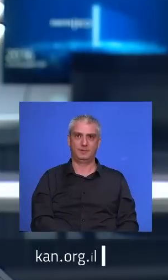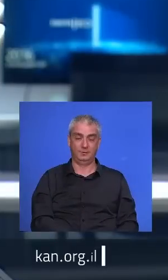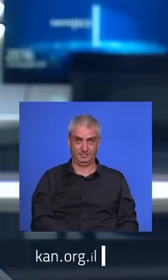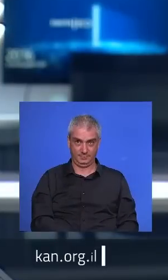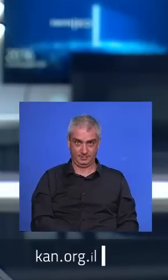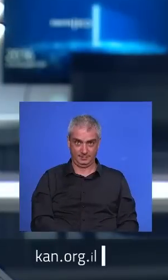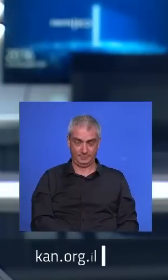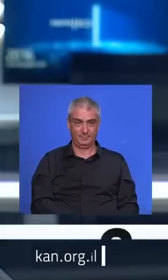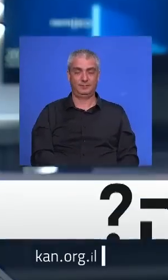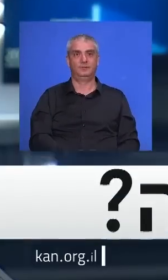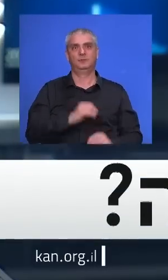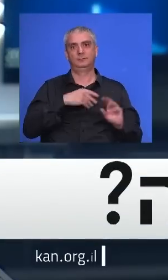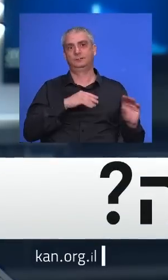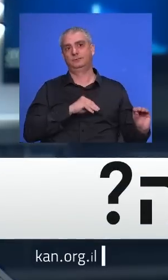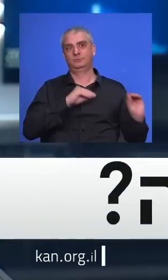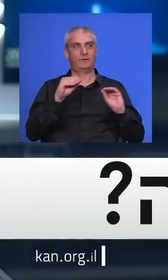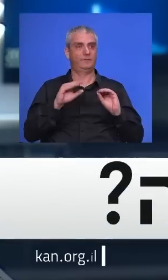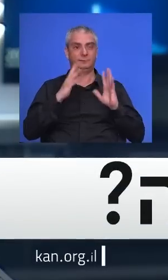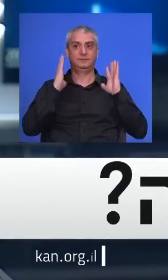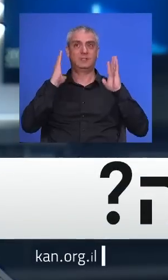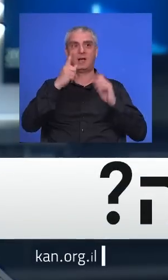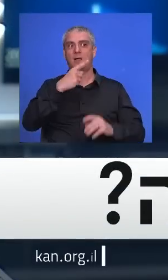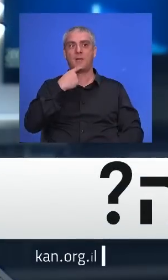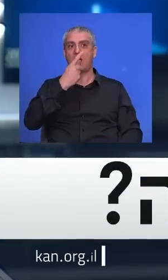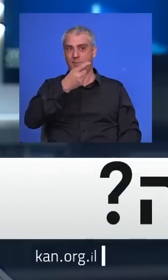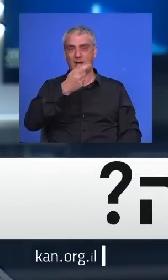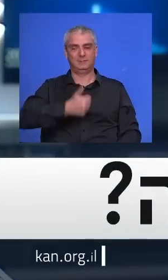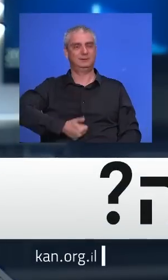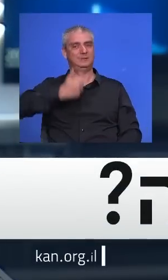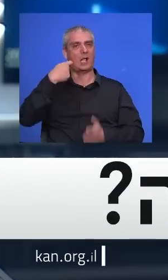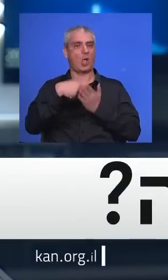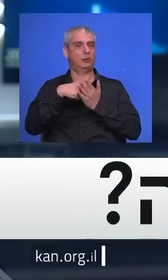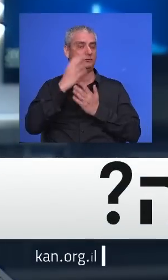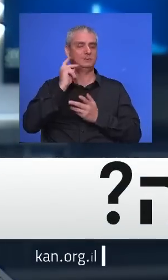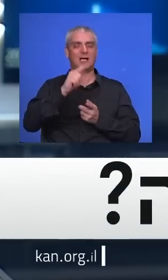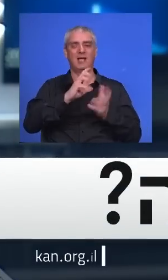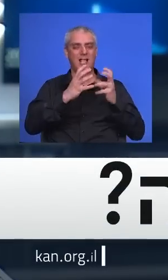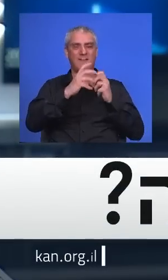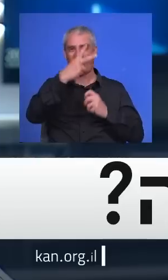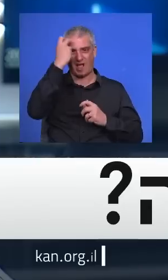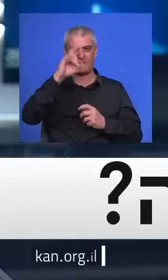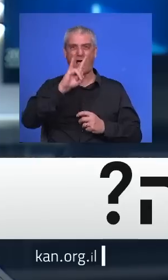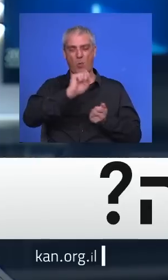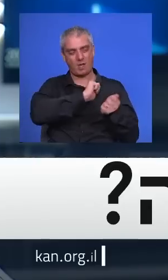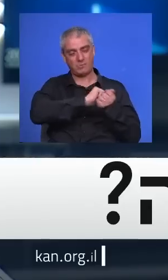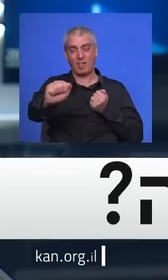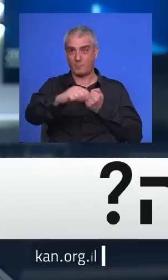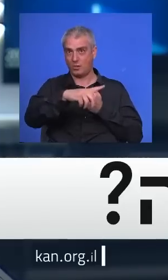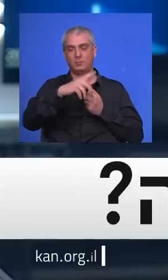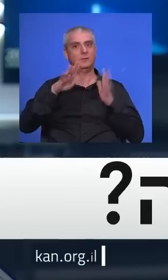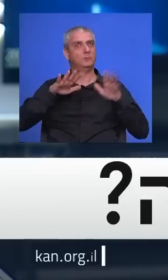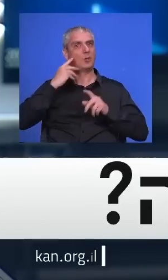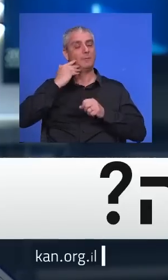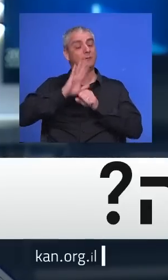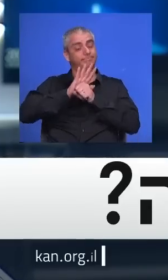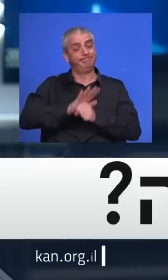ואנחנו מכאן לסערה על דבריו של שר האוצר סמוטריץ', לפיהם יש למחוק את הכפר חווארה. הממשל האמריקני מפעיל לחץ כדי